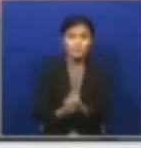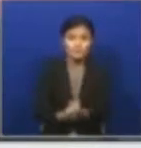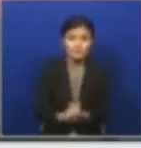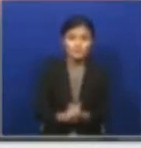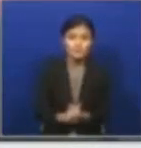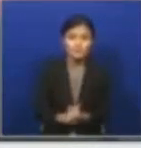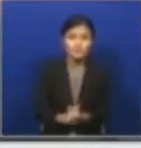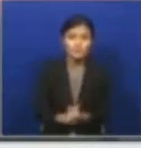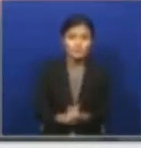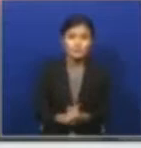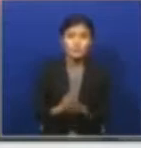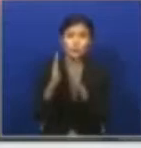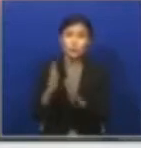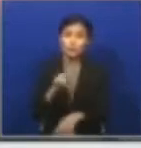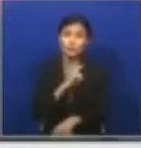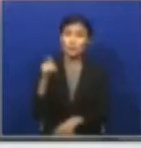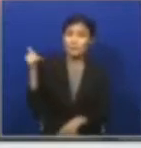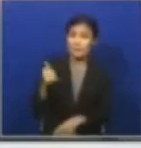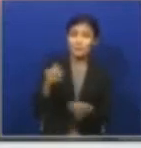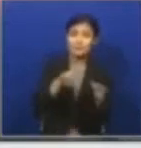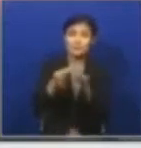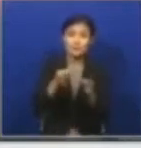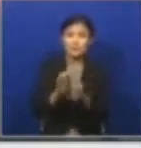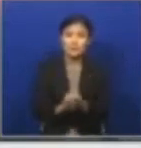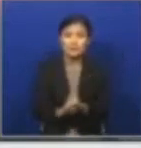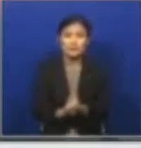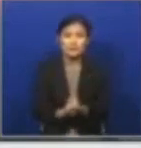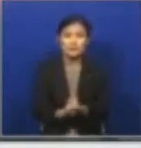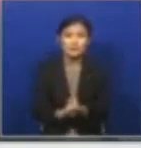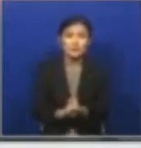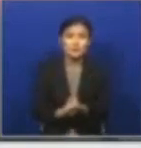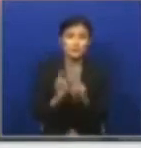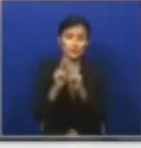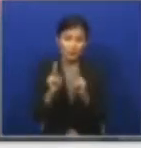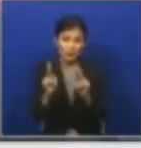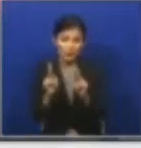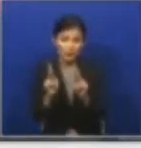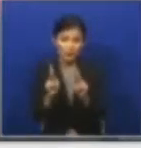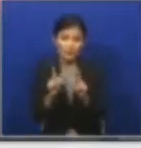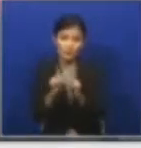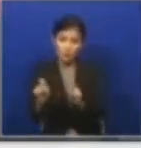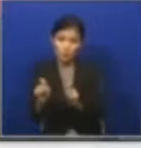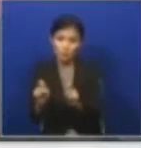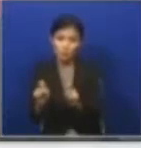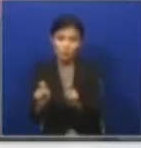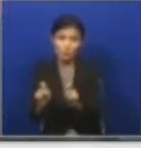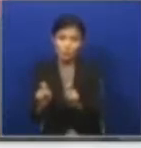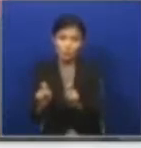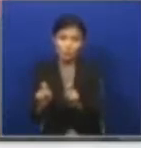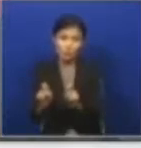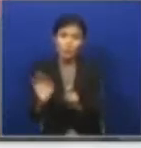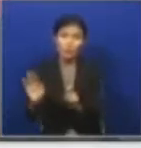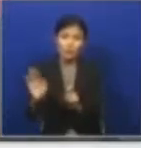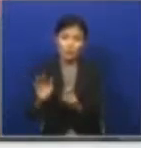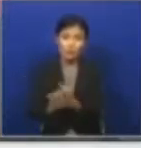วนท่านที่มาชี้แจงท่านจะแบ่งคณะกรรมการของท่านออกเป็นอนุเป็นชุดๆเนี่ยผ